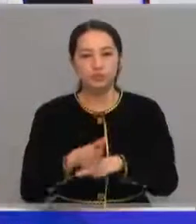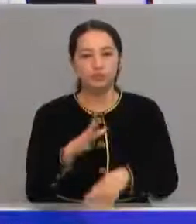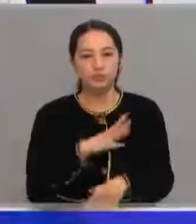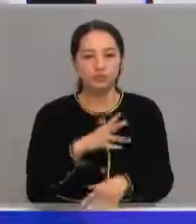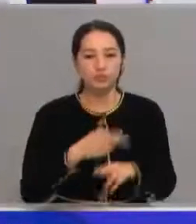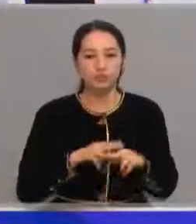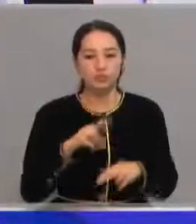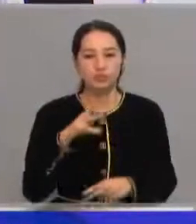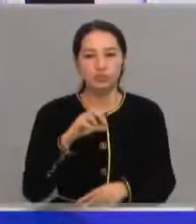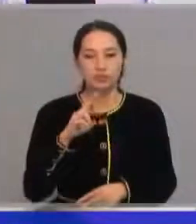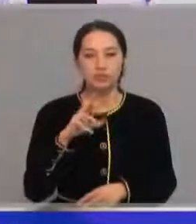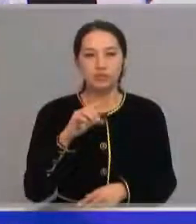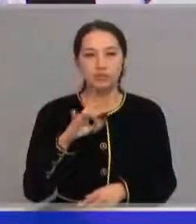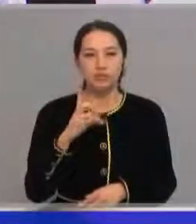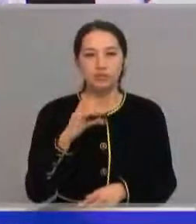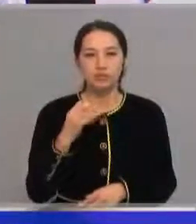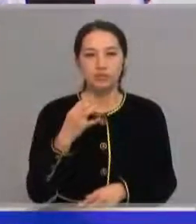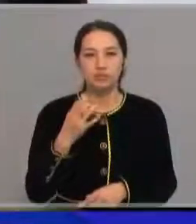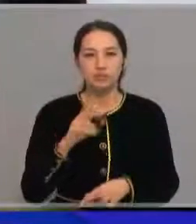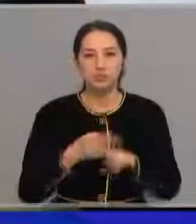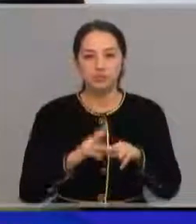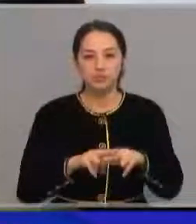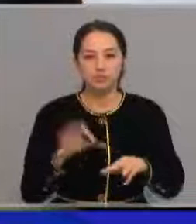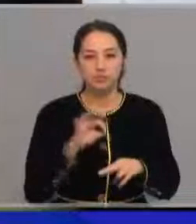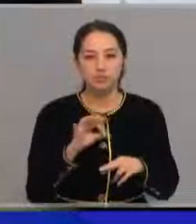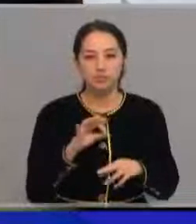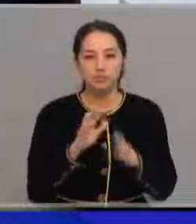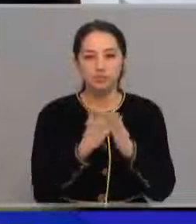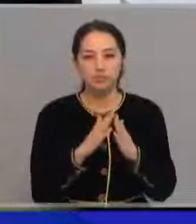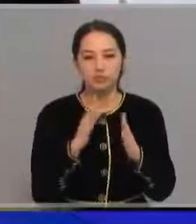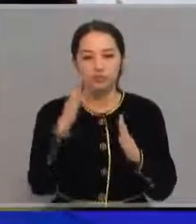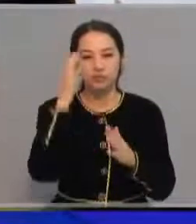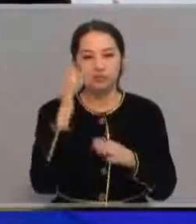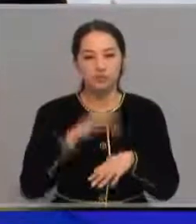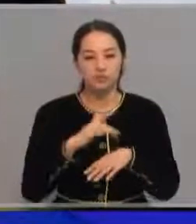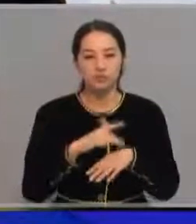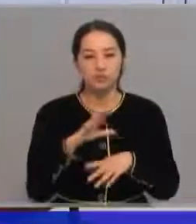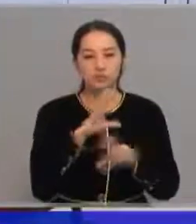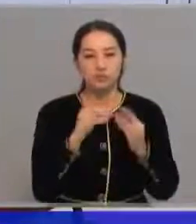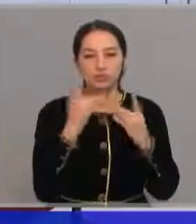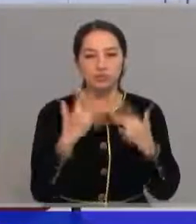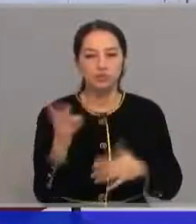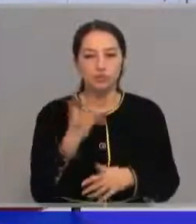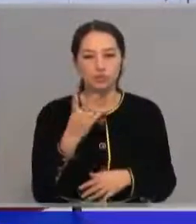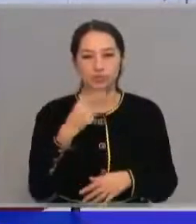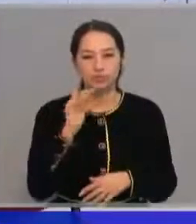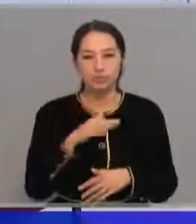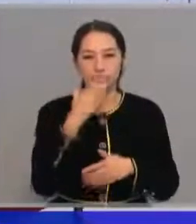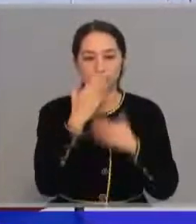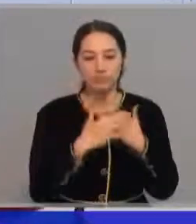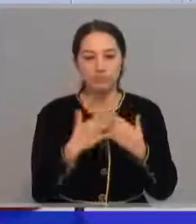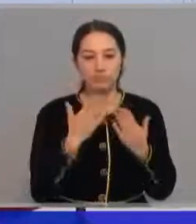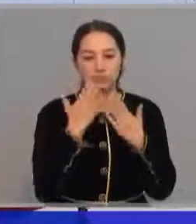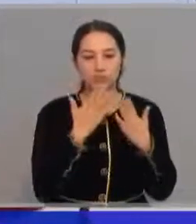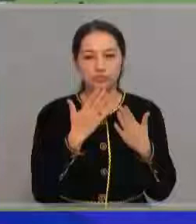жылы модернизациядан өтіп, заманауи үлгіде жабдықталған мекемеде кітап сүйер қауымға керектінің бәрі бар. 20 мыңнан астам оқырманы